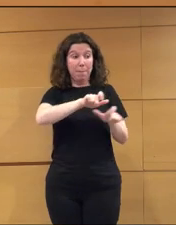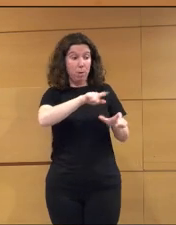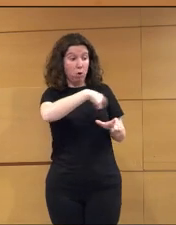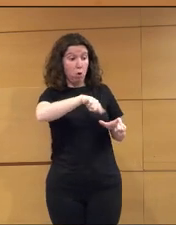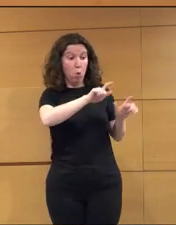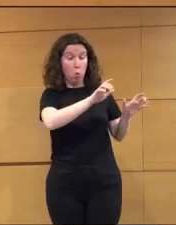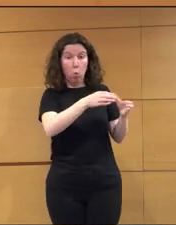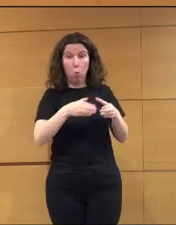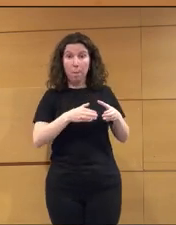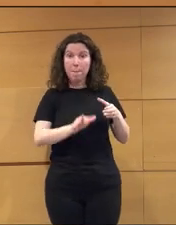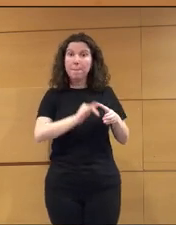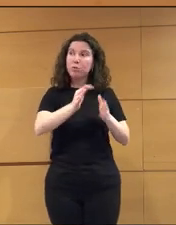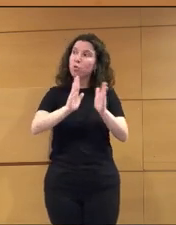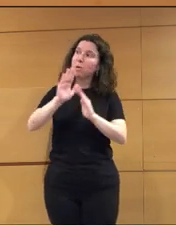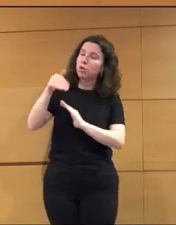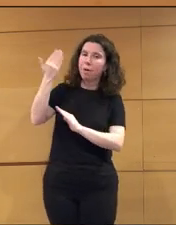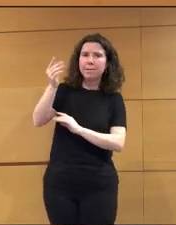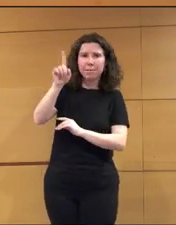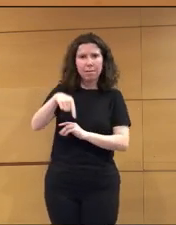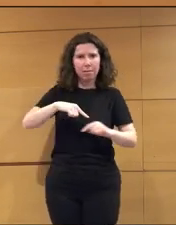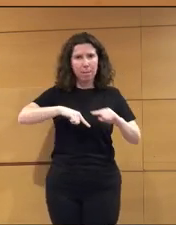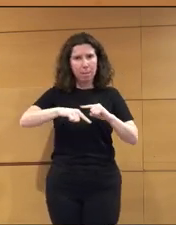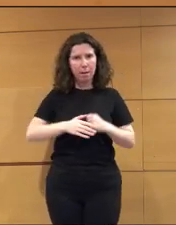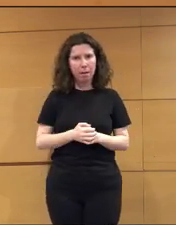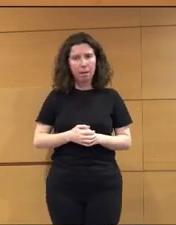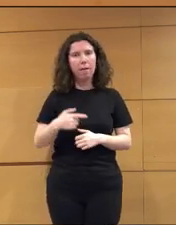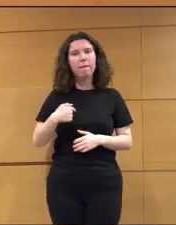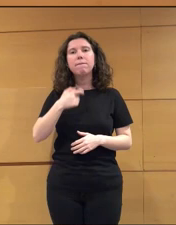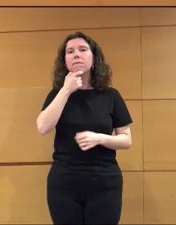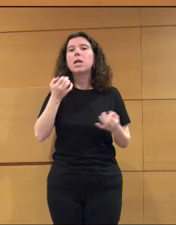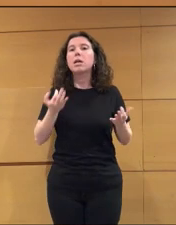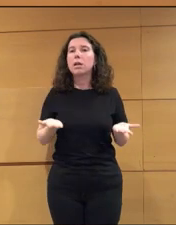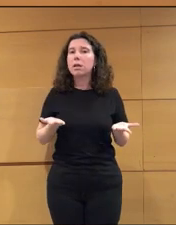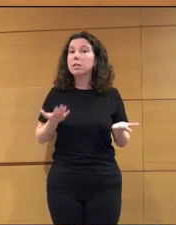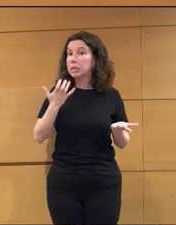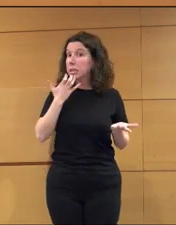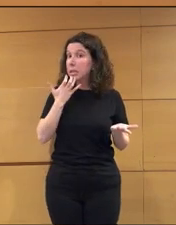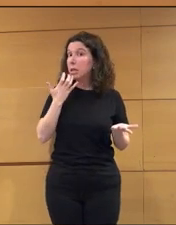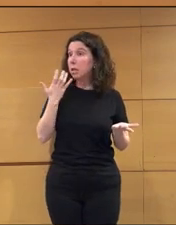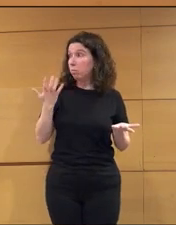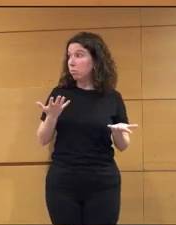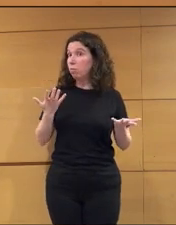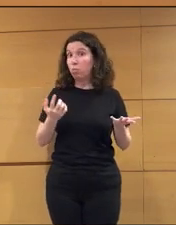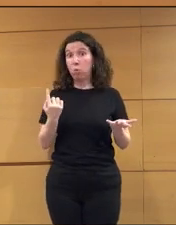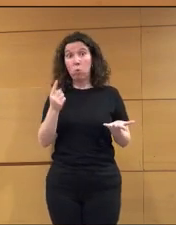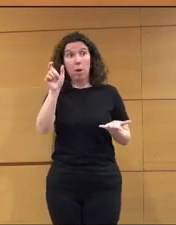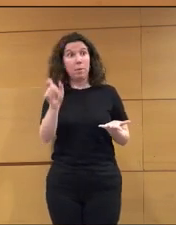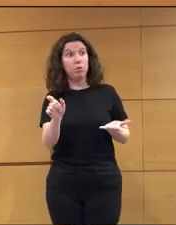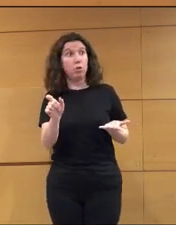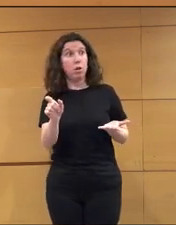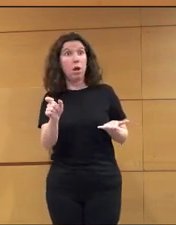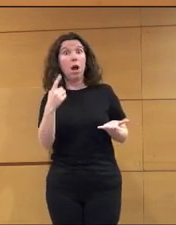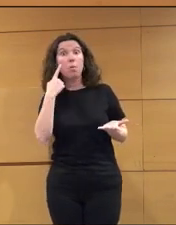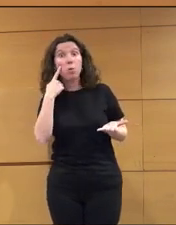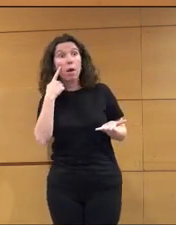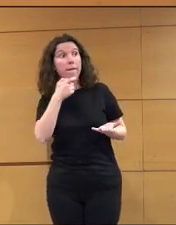formació externa, i la voluntat és això. Ens agradaria que al final, si algú diu, ostres, jo voldria trobar algun grup que